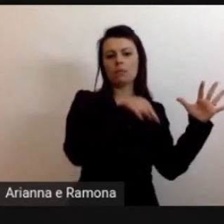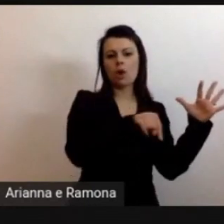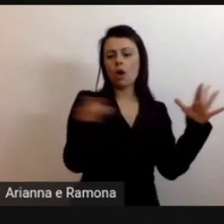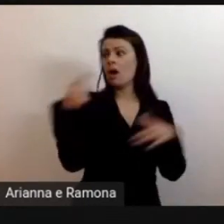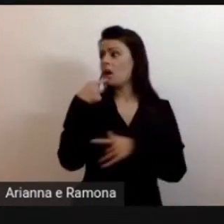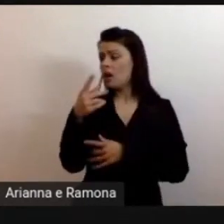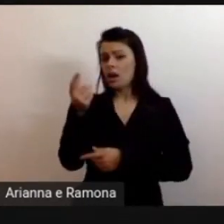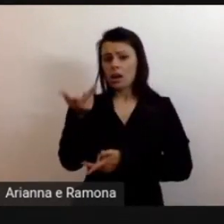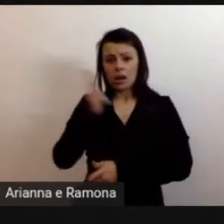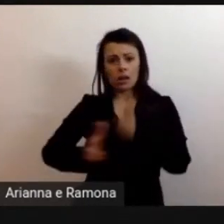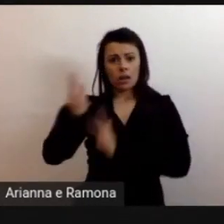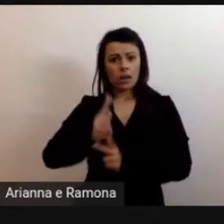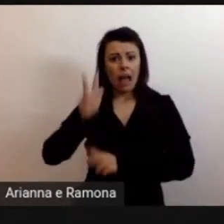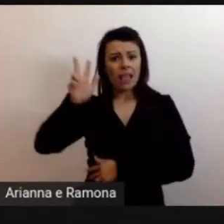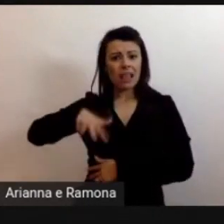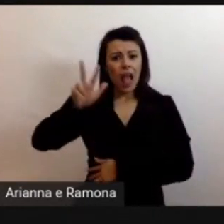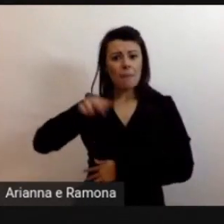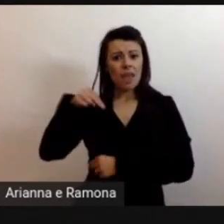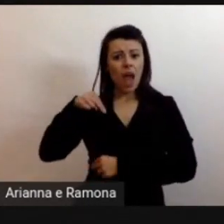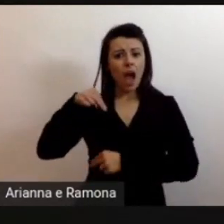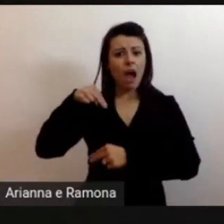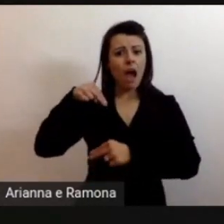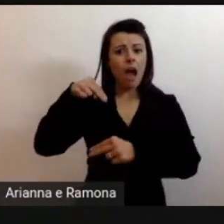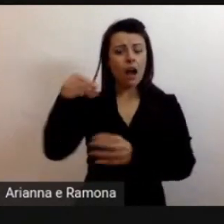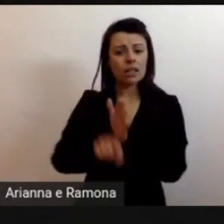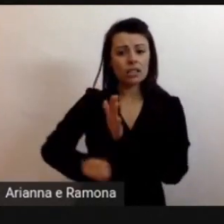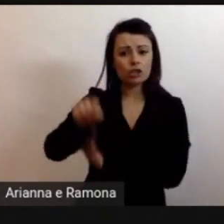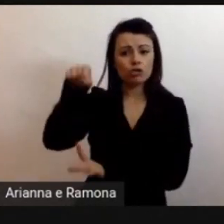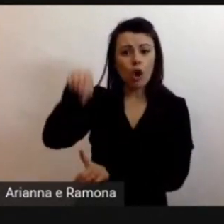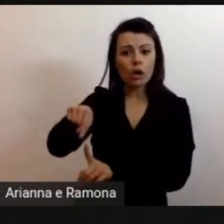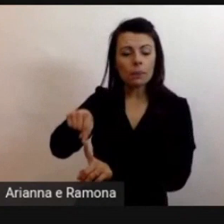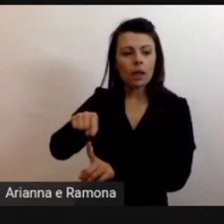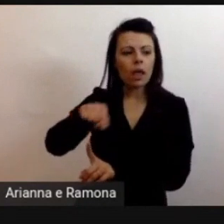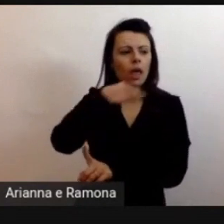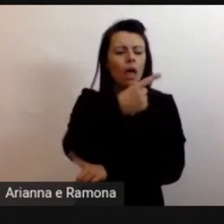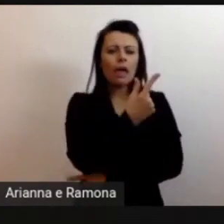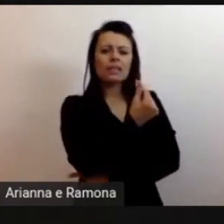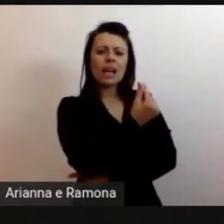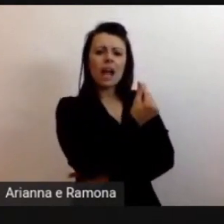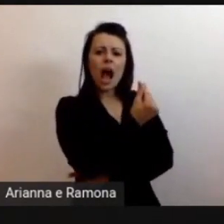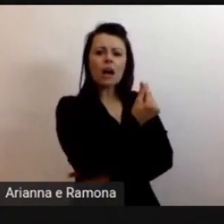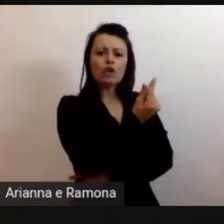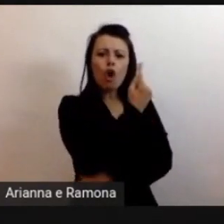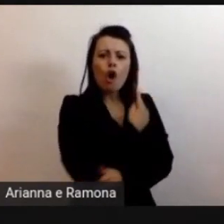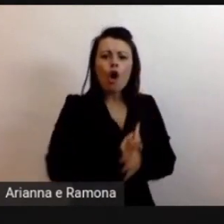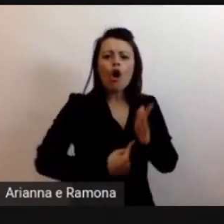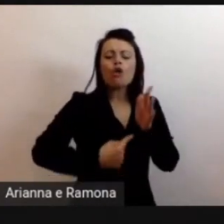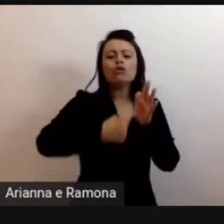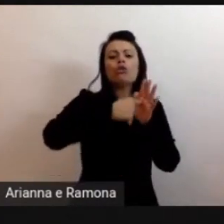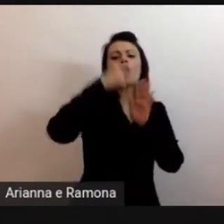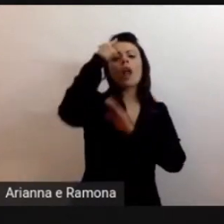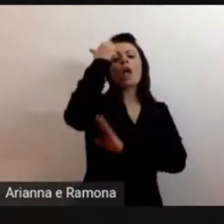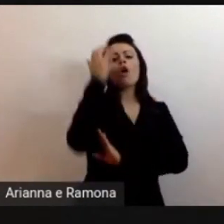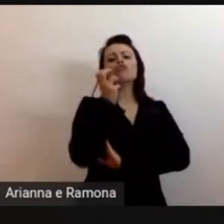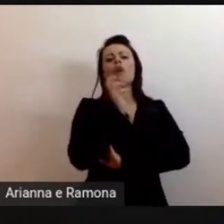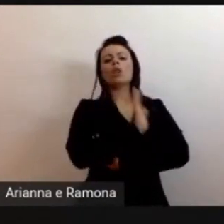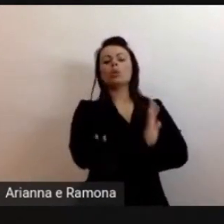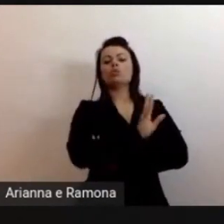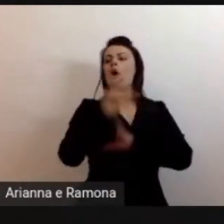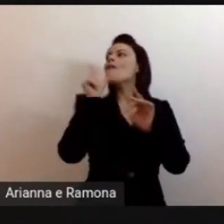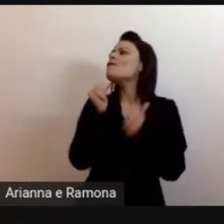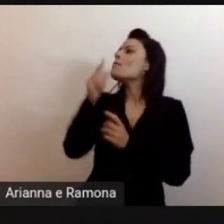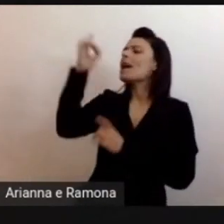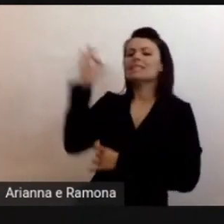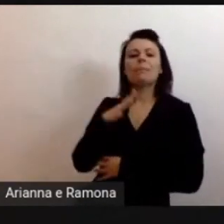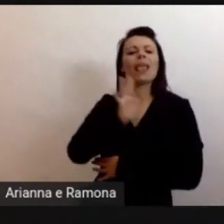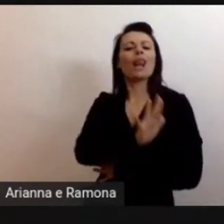tremila anni il denaro acquisire si ricongiunge a se stesso a questa sua essenza il cui spirito